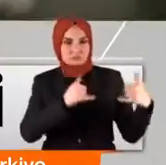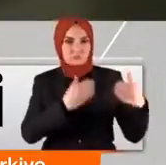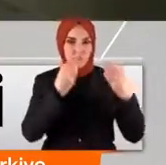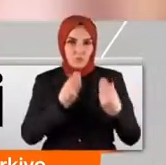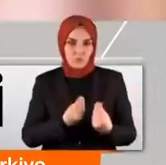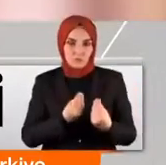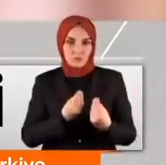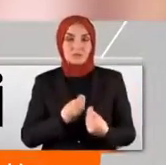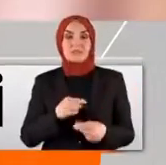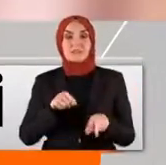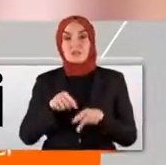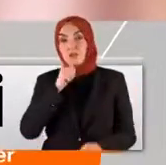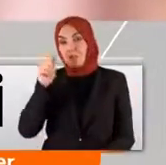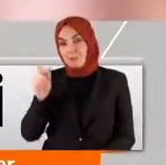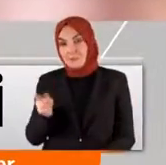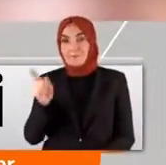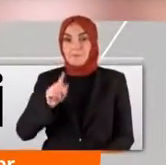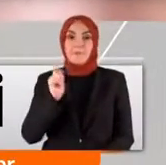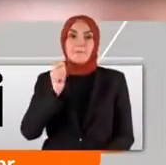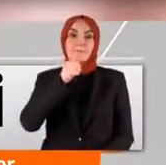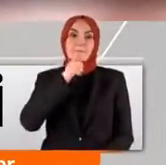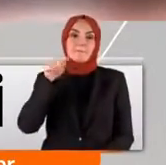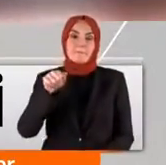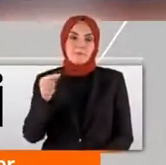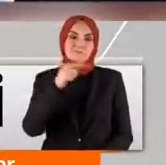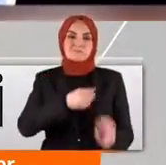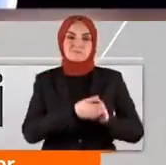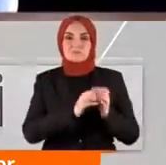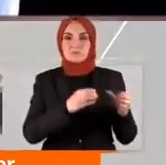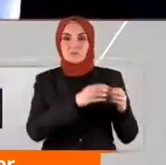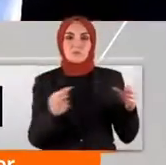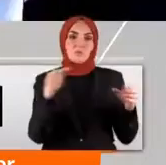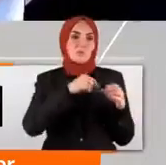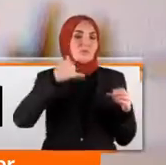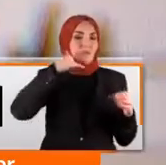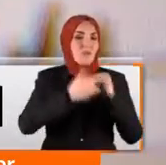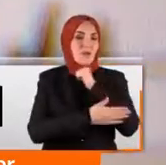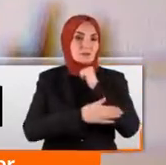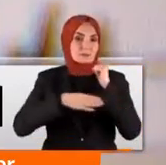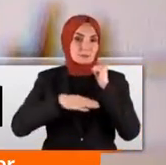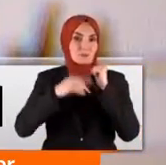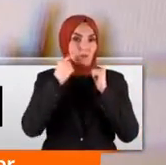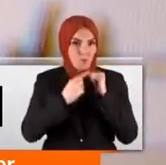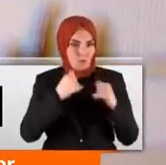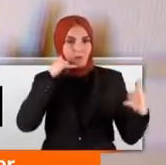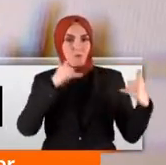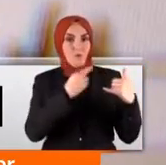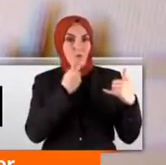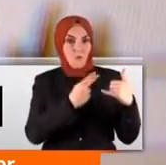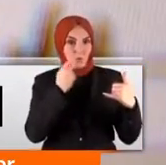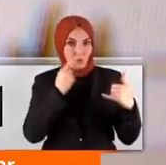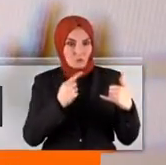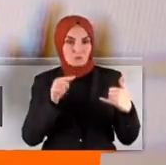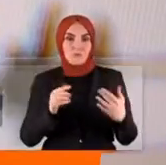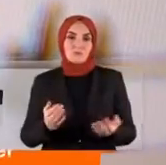yardım isteyince işte bu konuşmada Necati Şaşmaz'ın kurtuluş reçetesi oldu. Erdal Acar onun kafasını kırar ya.